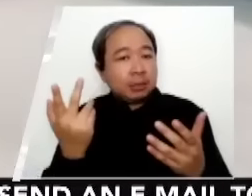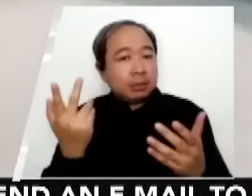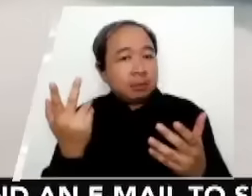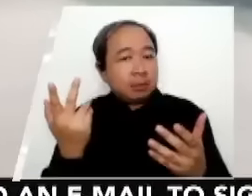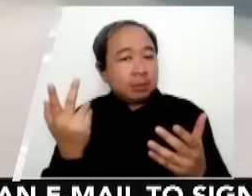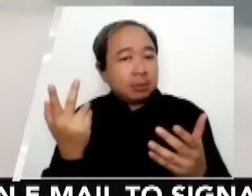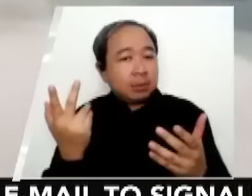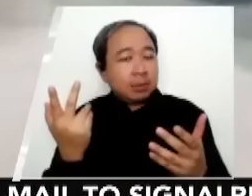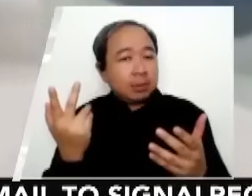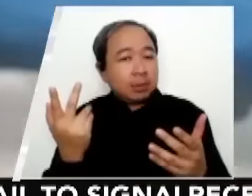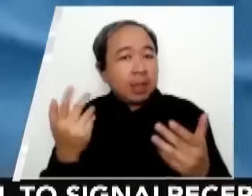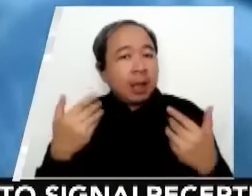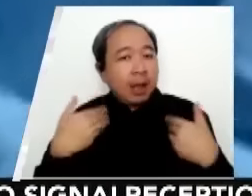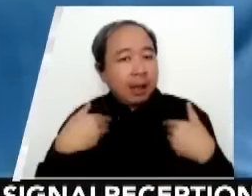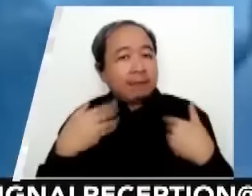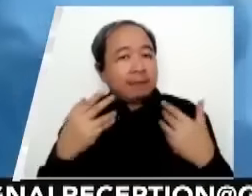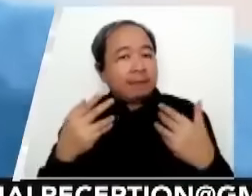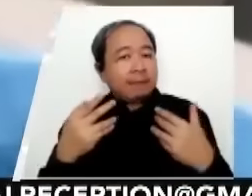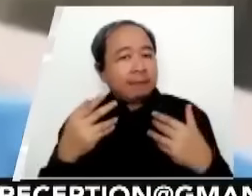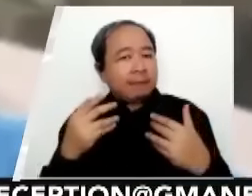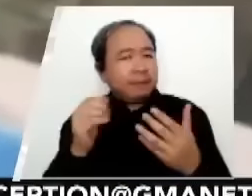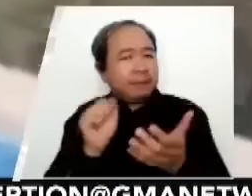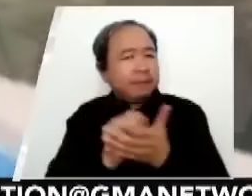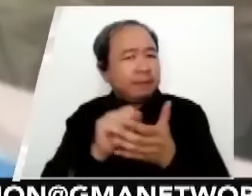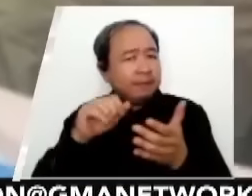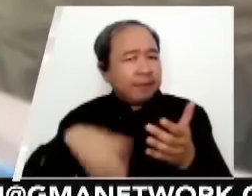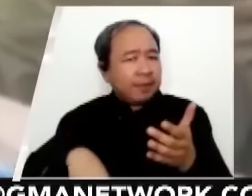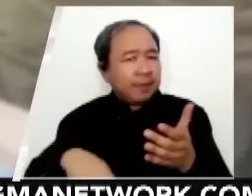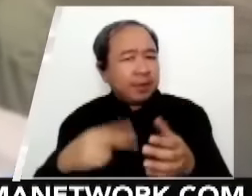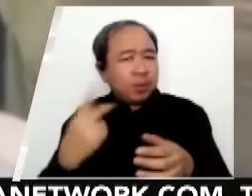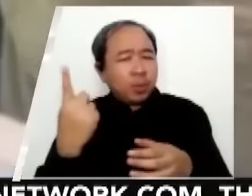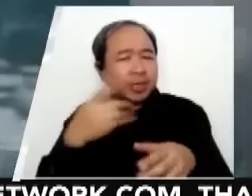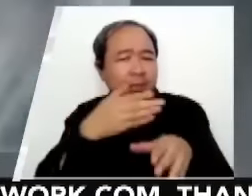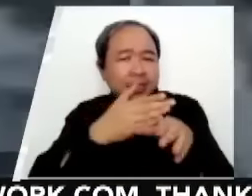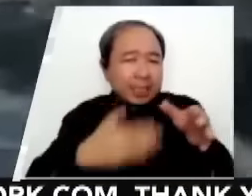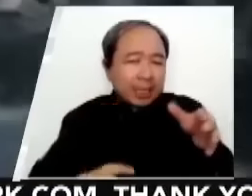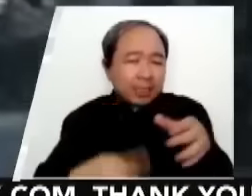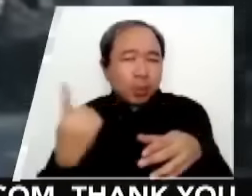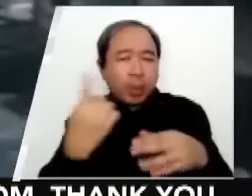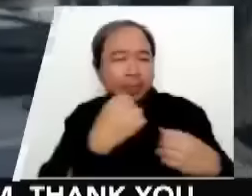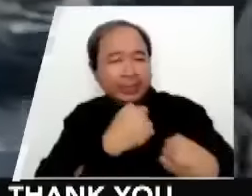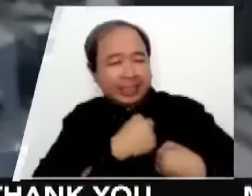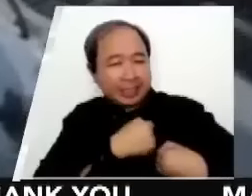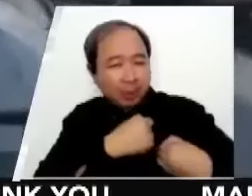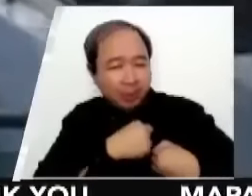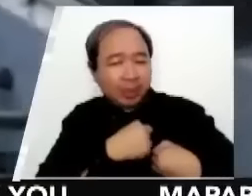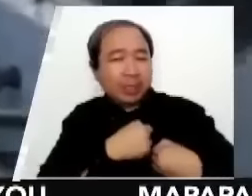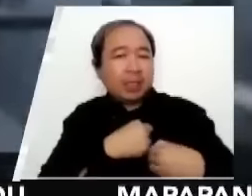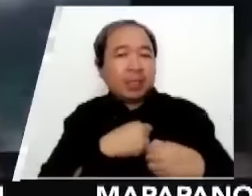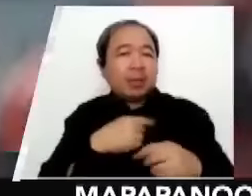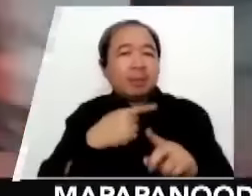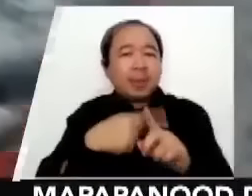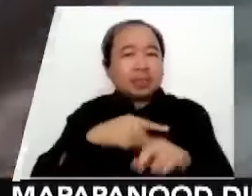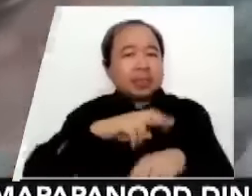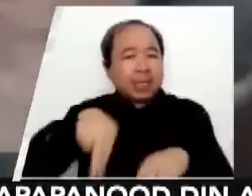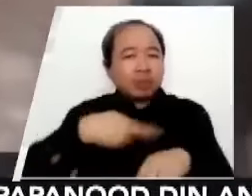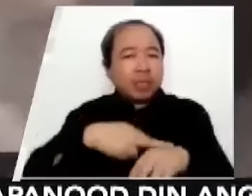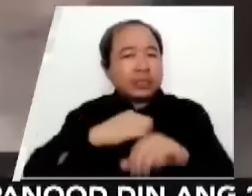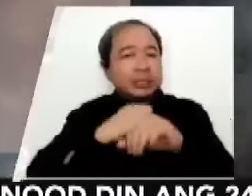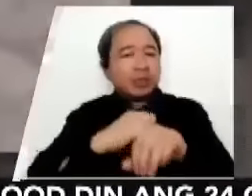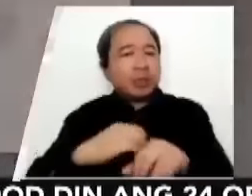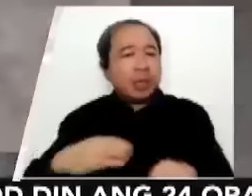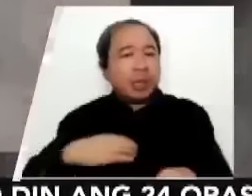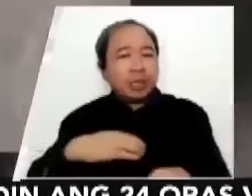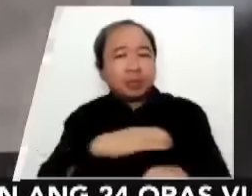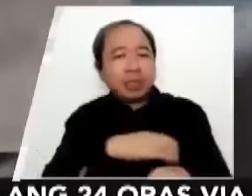nakakasuklam yung natanggalan tayo ng isang daliri, yung ating isang sundalo. The National Security Council would have to advise